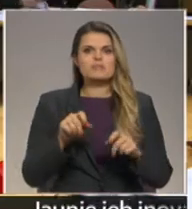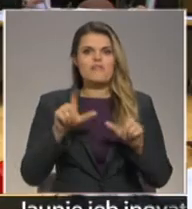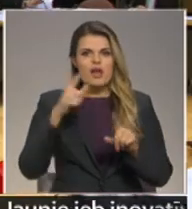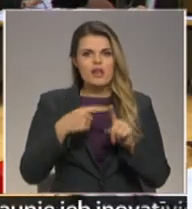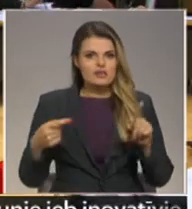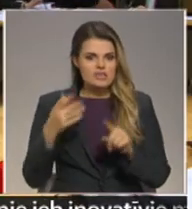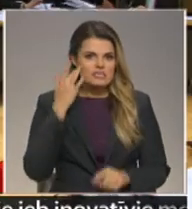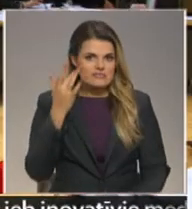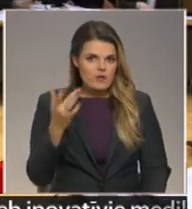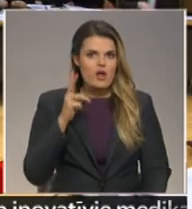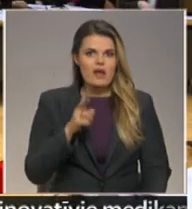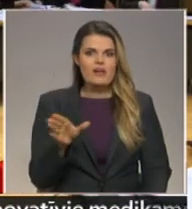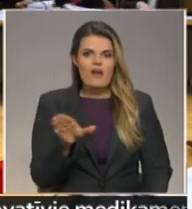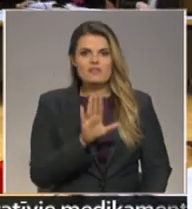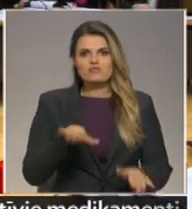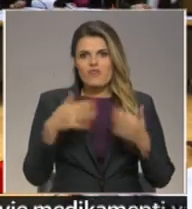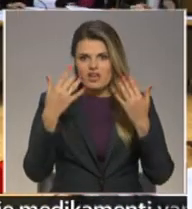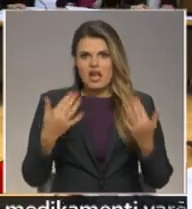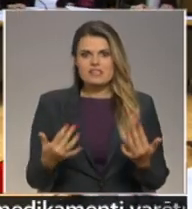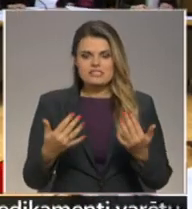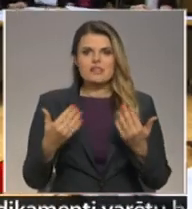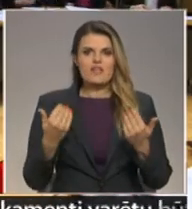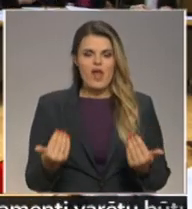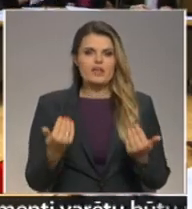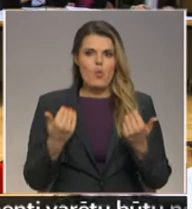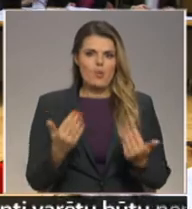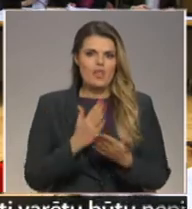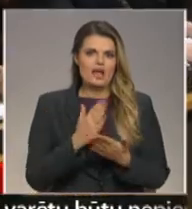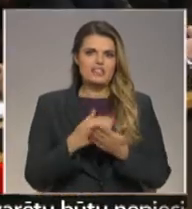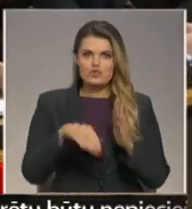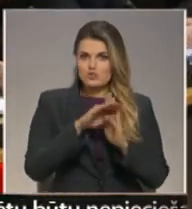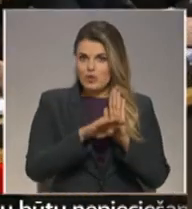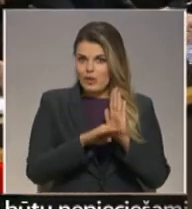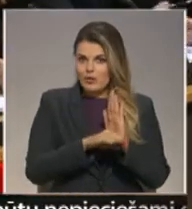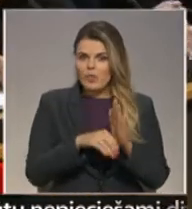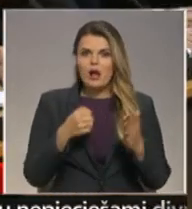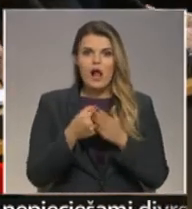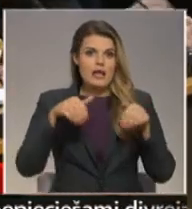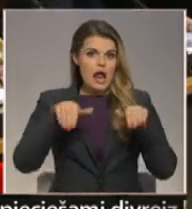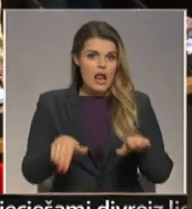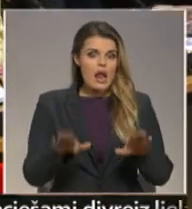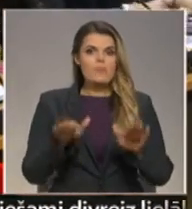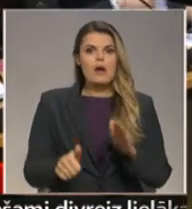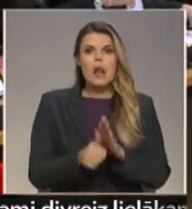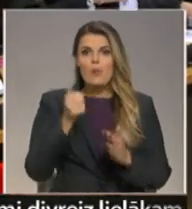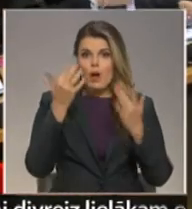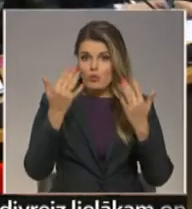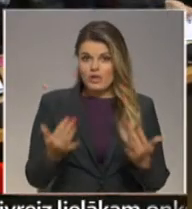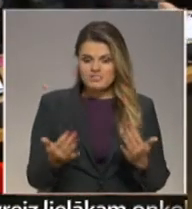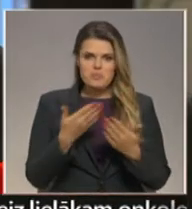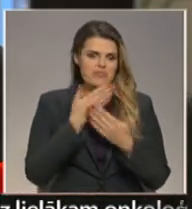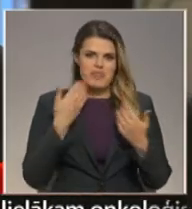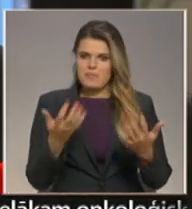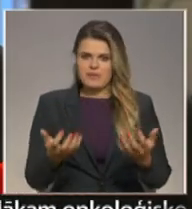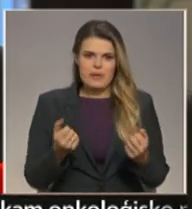kārt izskanē viedoklis, ka visu var atrisināt ar spēkā esošiem likumiem. Galīgais slēdziens par labāko risinājumu komisijā